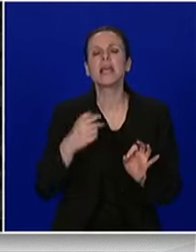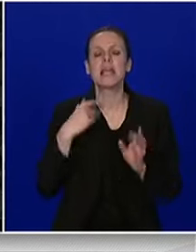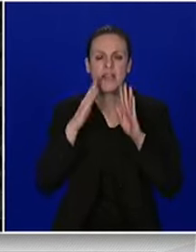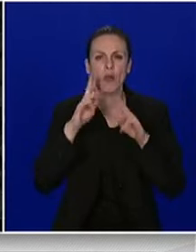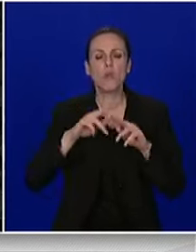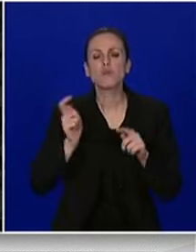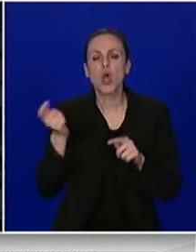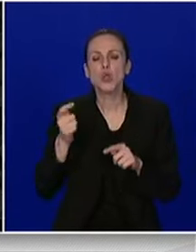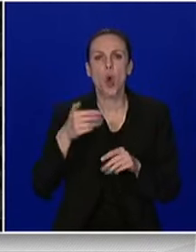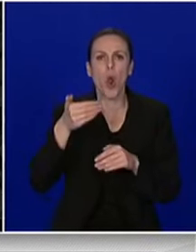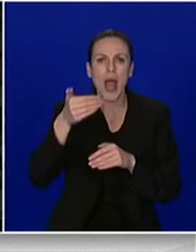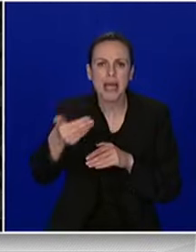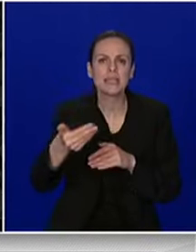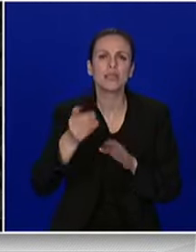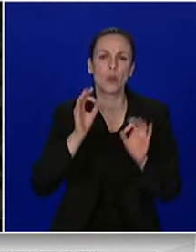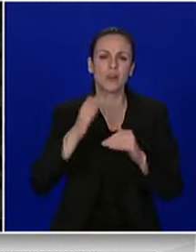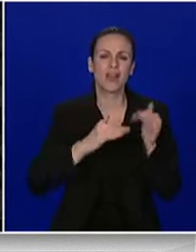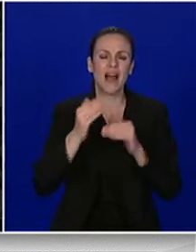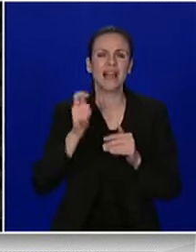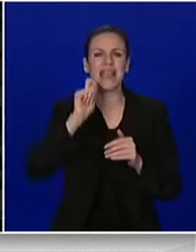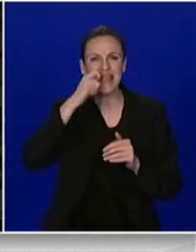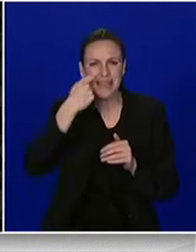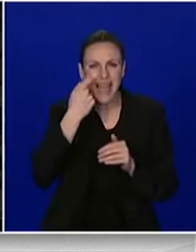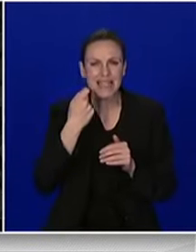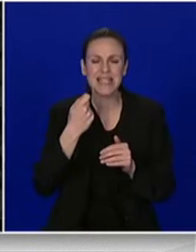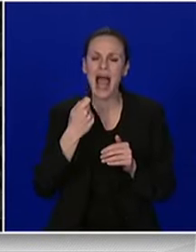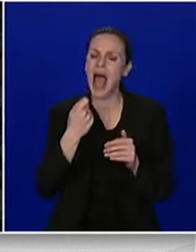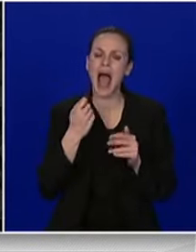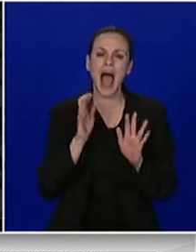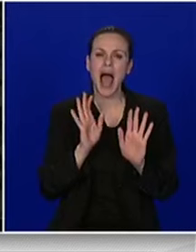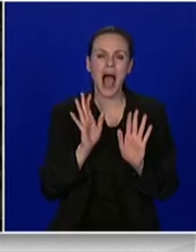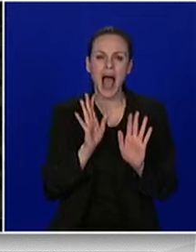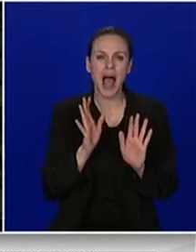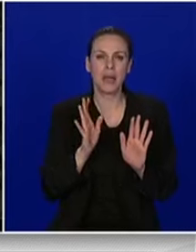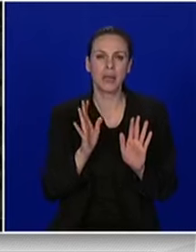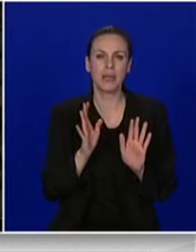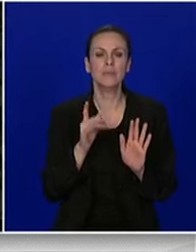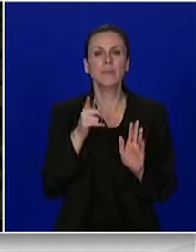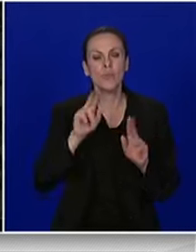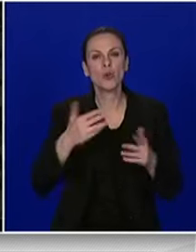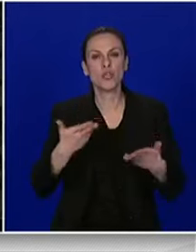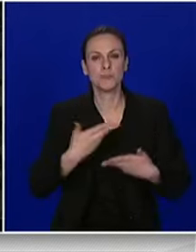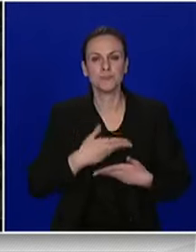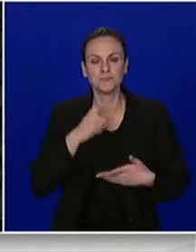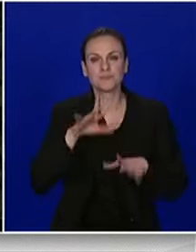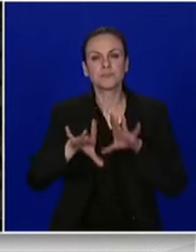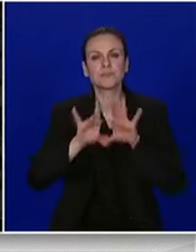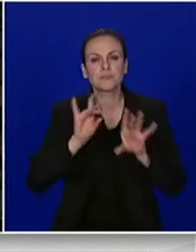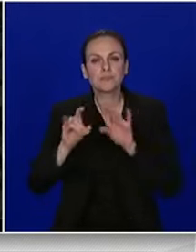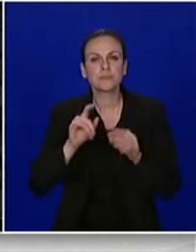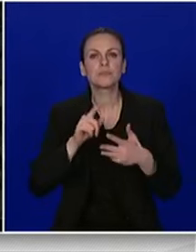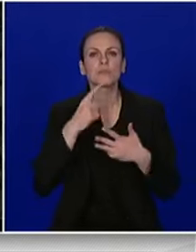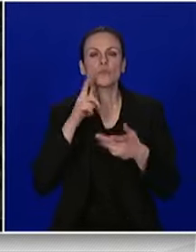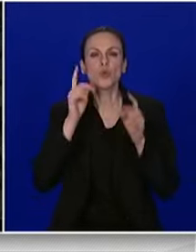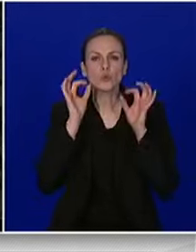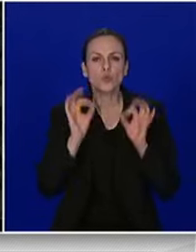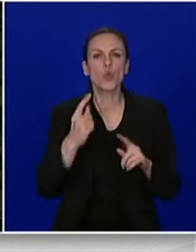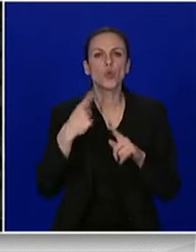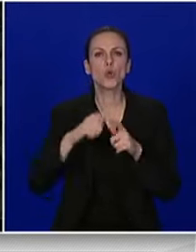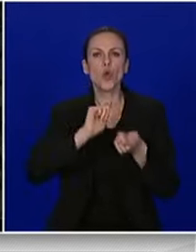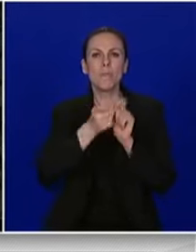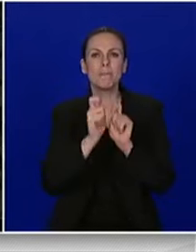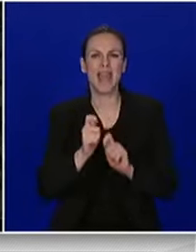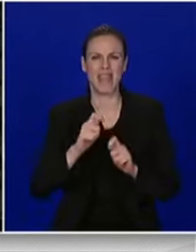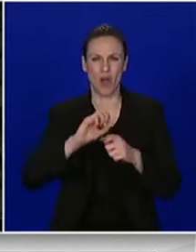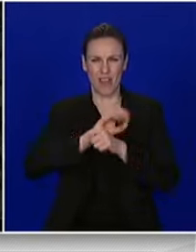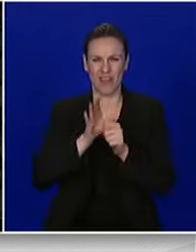tržištu kvalitetni testovi koji će onda definitivno omogućiti da identificiramo mutante ranije i